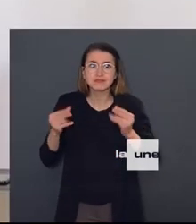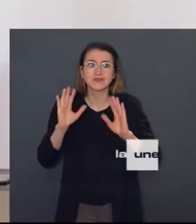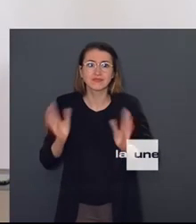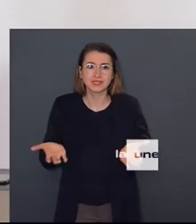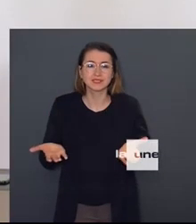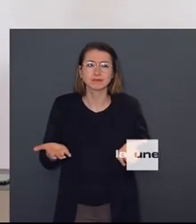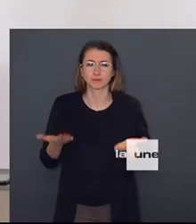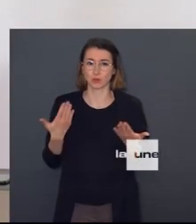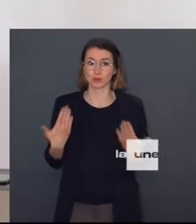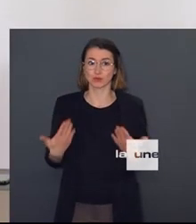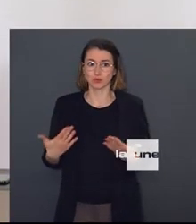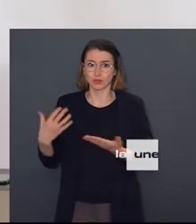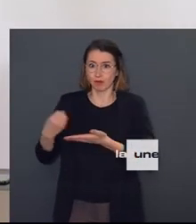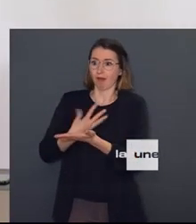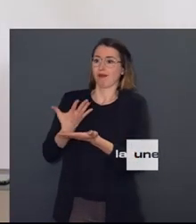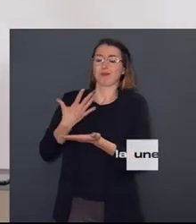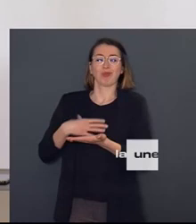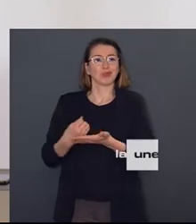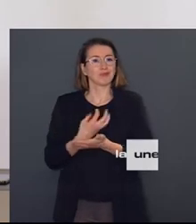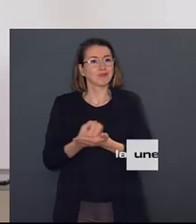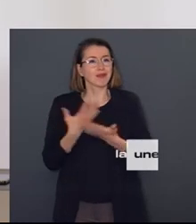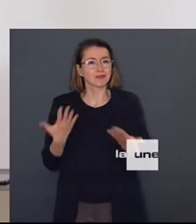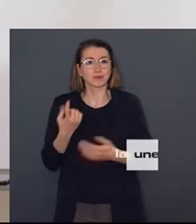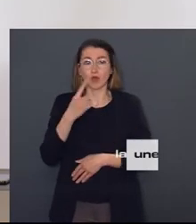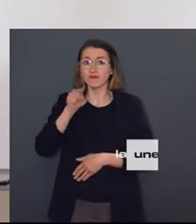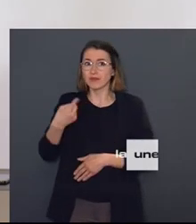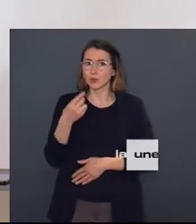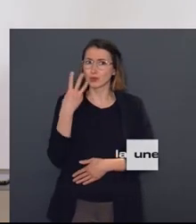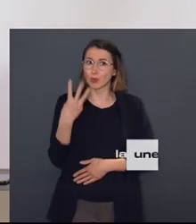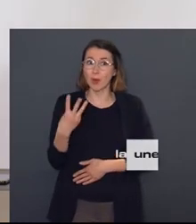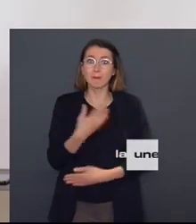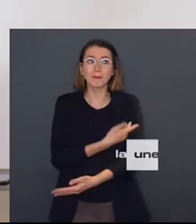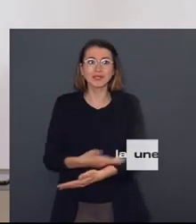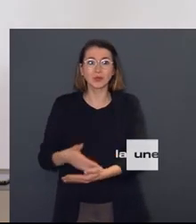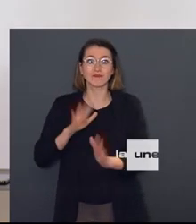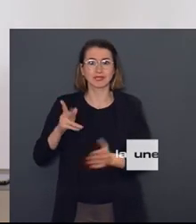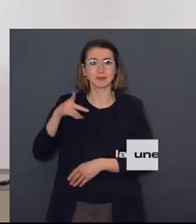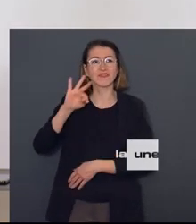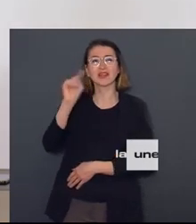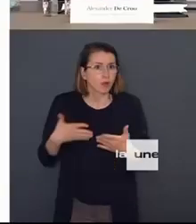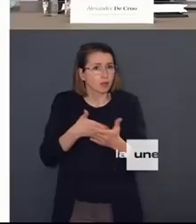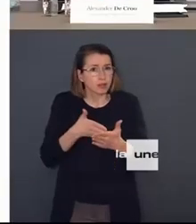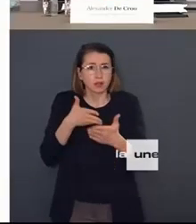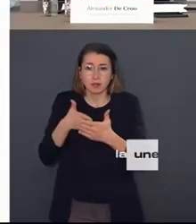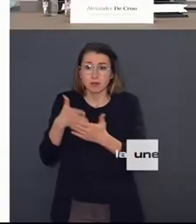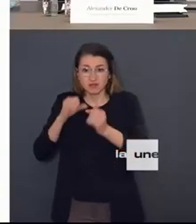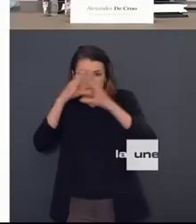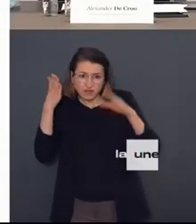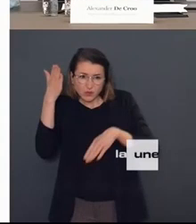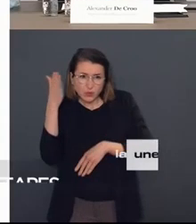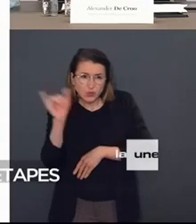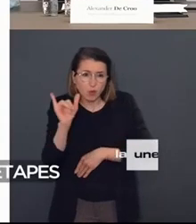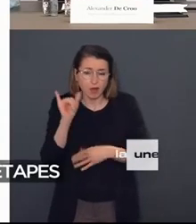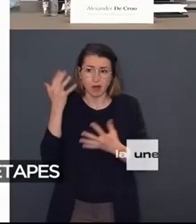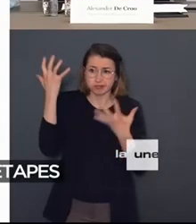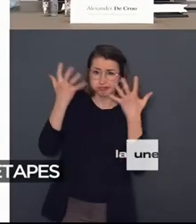va avoir 1,3 million de vaccins de Pfizer en plus que ce qu'on avait été promis. C'est clair que le